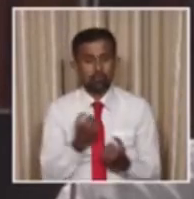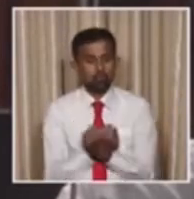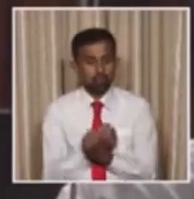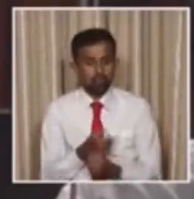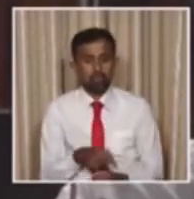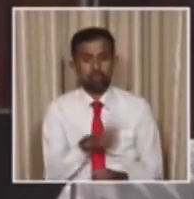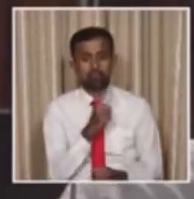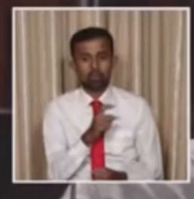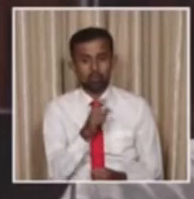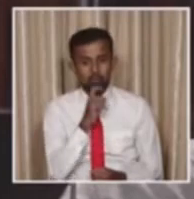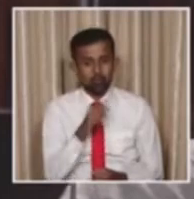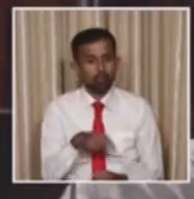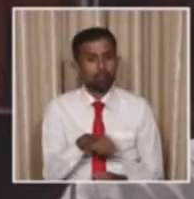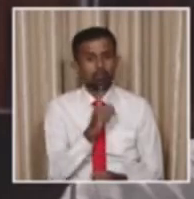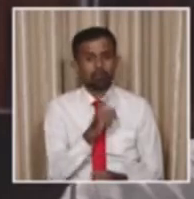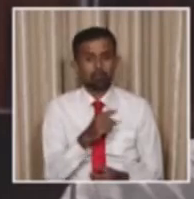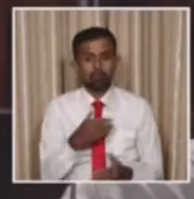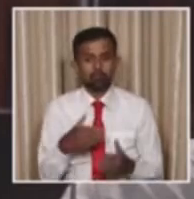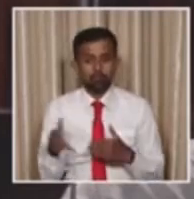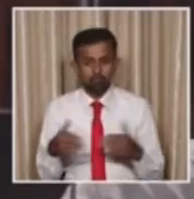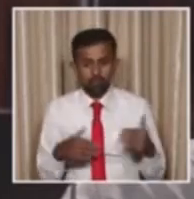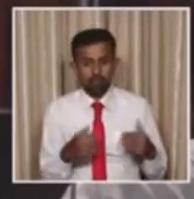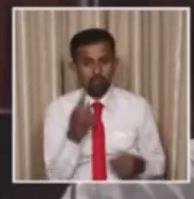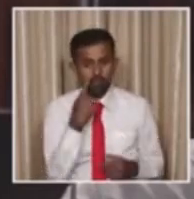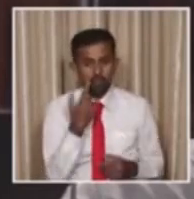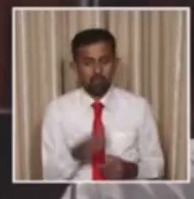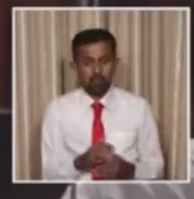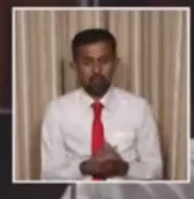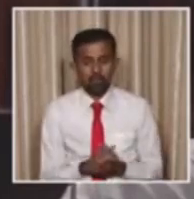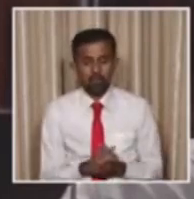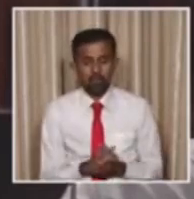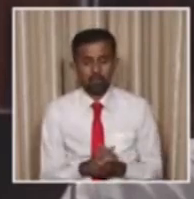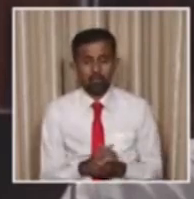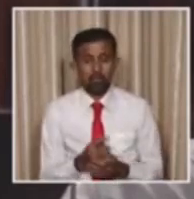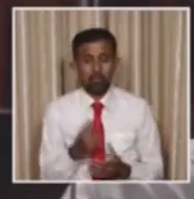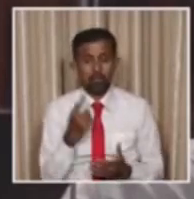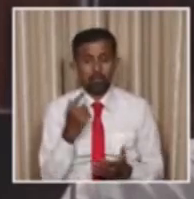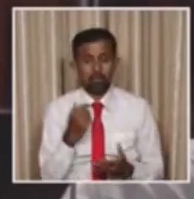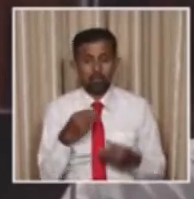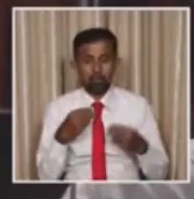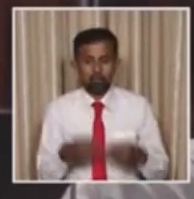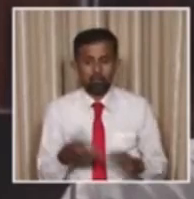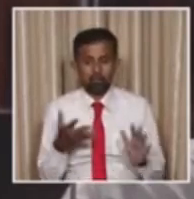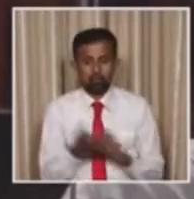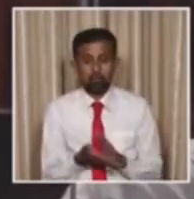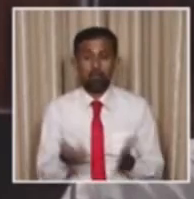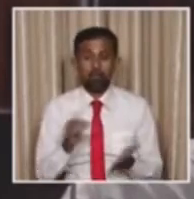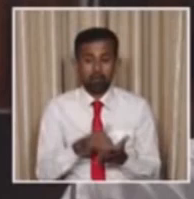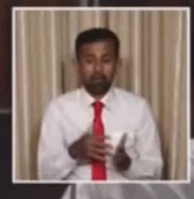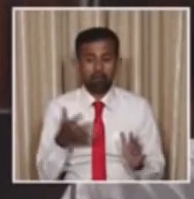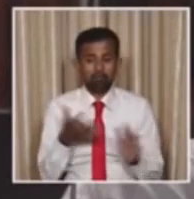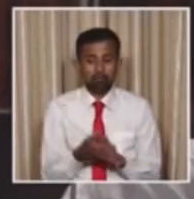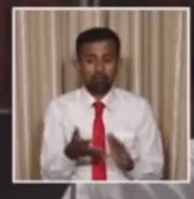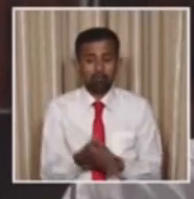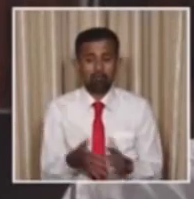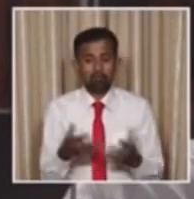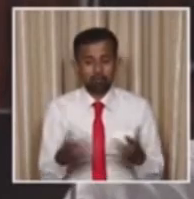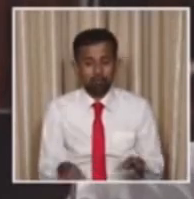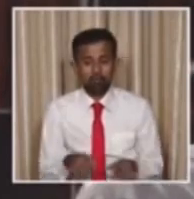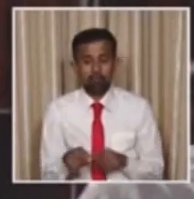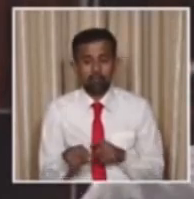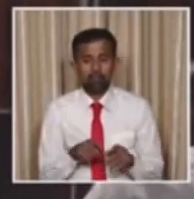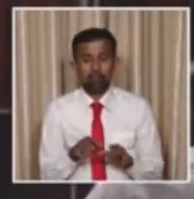குறிப்பாக சொல்ல வேண்டும் என்றால், மரத்தில் இருந்து விழுந்தவனை மாடு முட்டிய கதை போல தோட்ட தொழிலாளர்கள் தொடர்ந்தும்